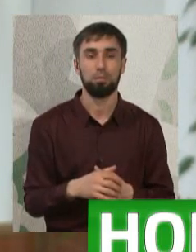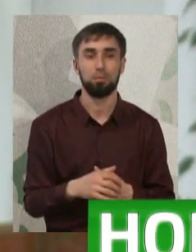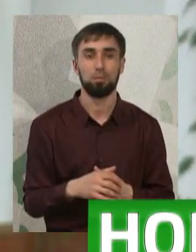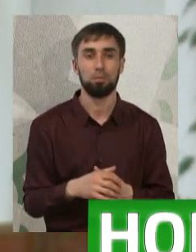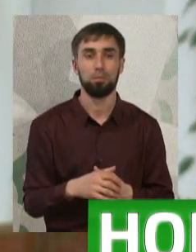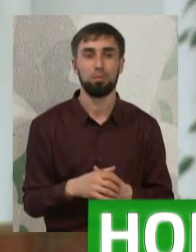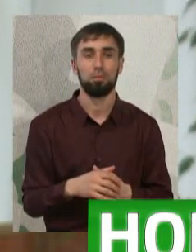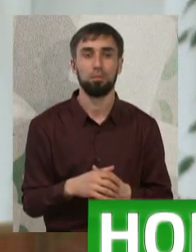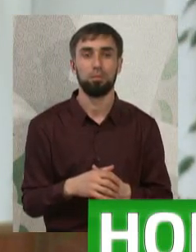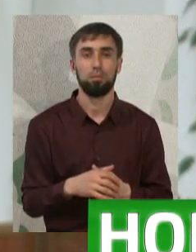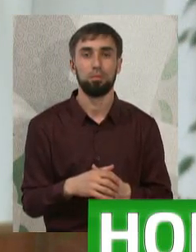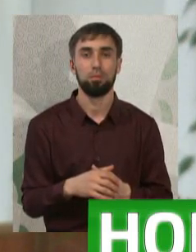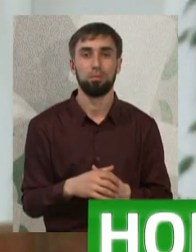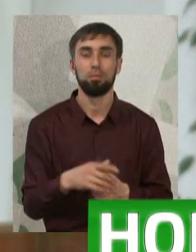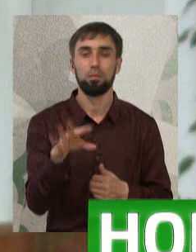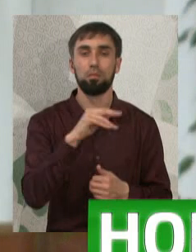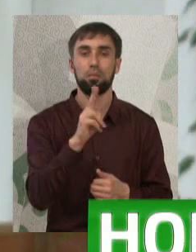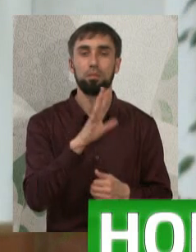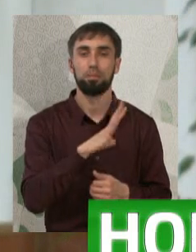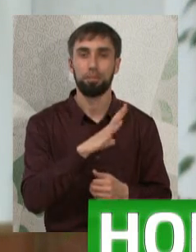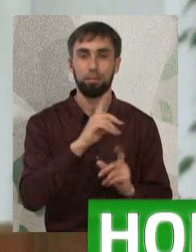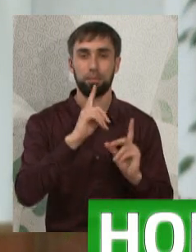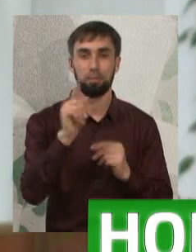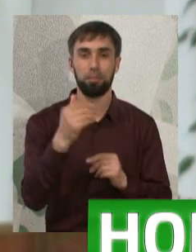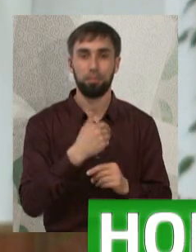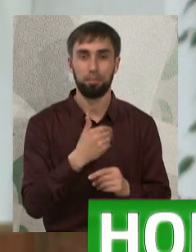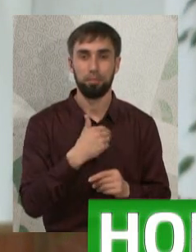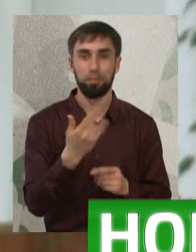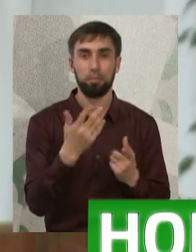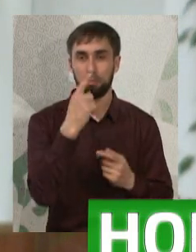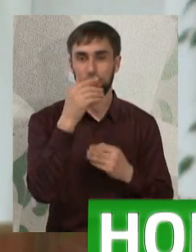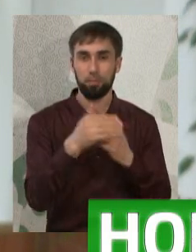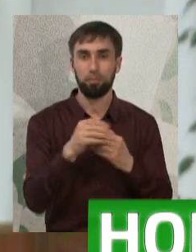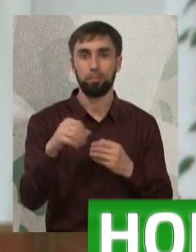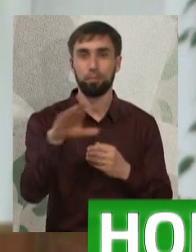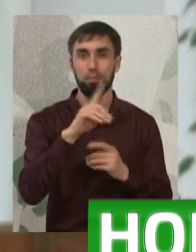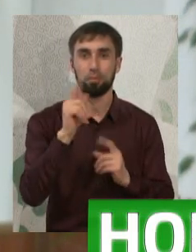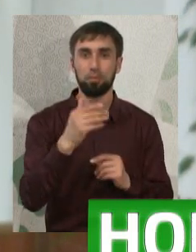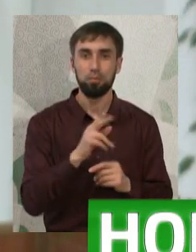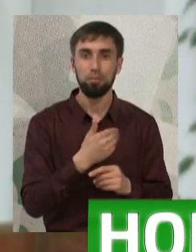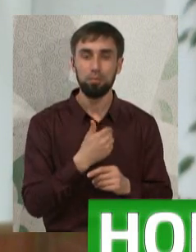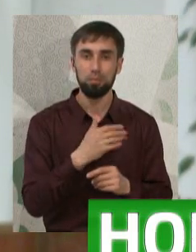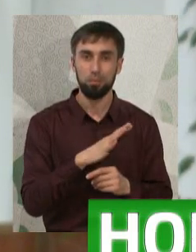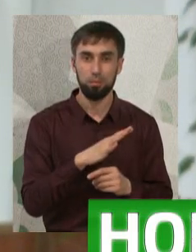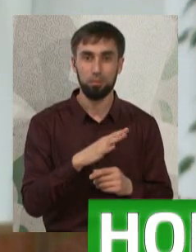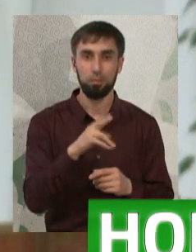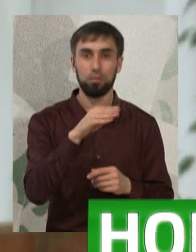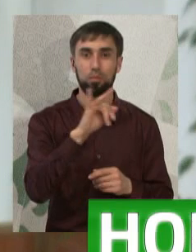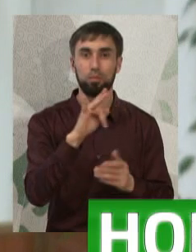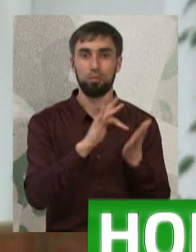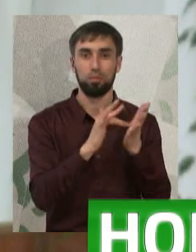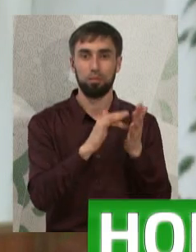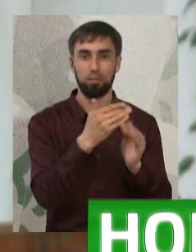забрали планировали туры на среднесрочную или ближайшую перспективу в страны с